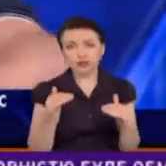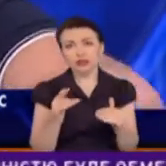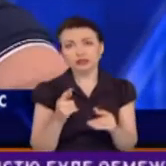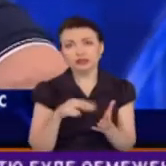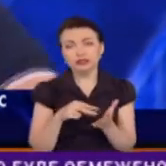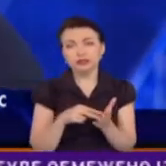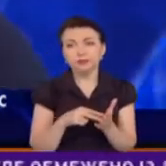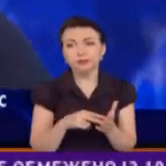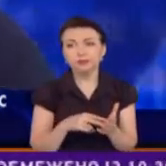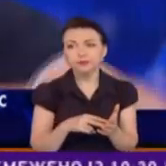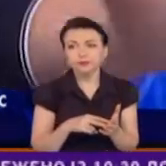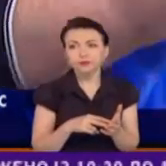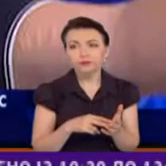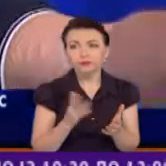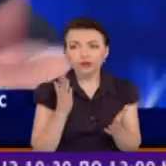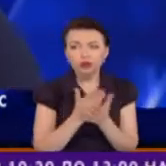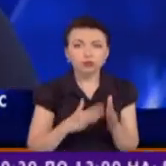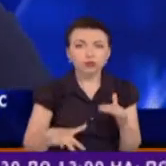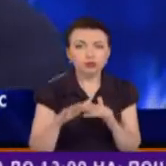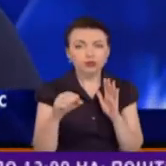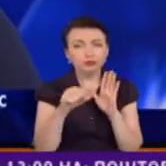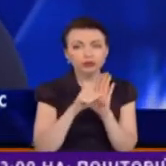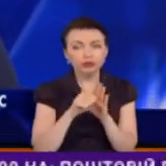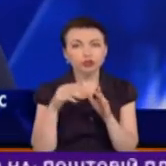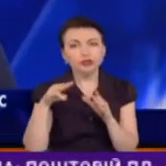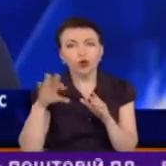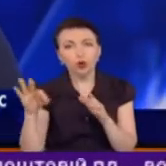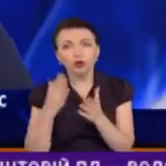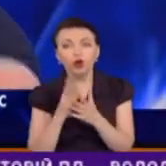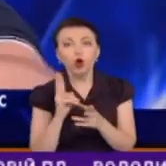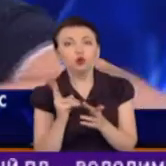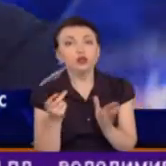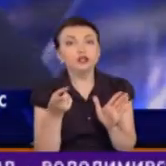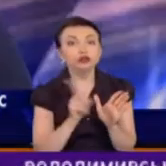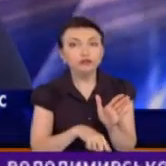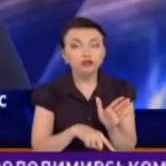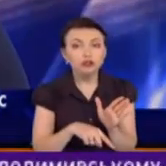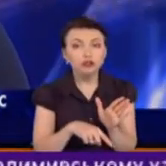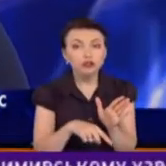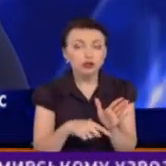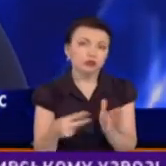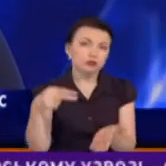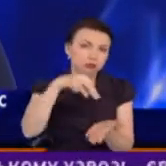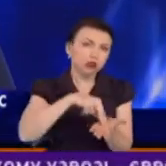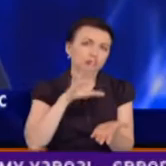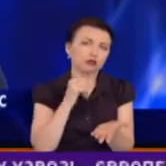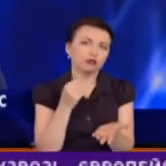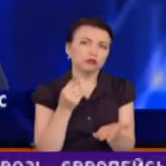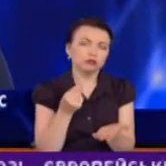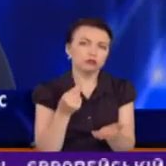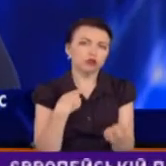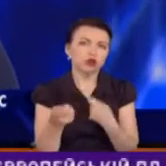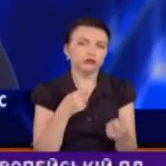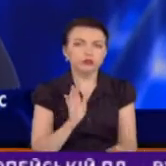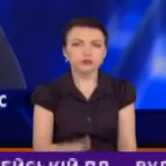є площадка, є підключення, є технічні услуги. Хто дешевше стане на цю площадку із сонцем. Зараз елементна база,